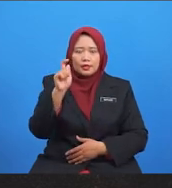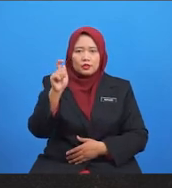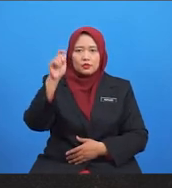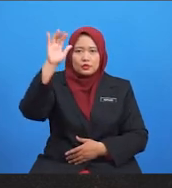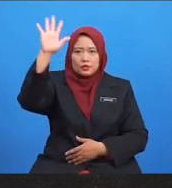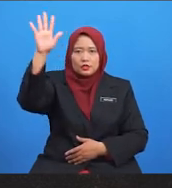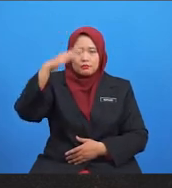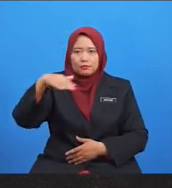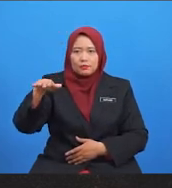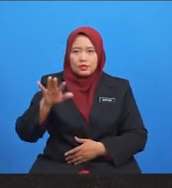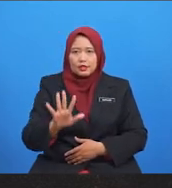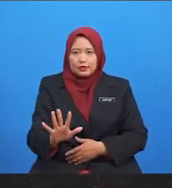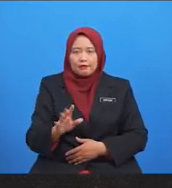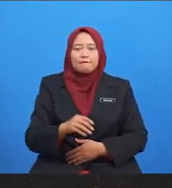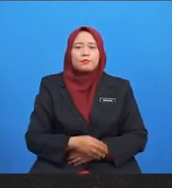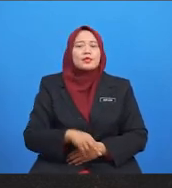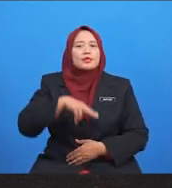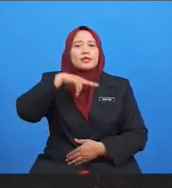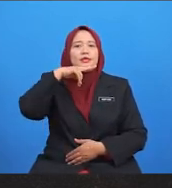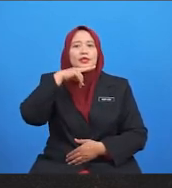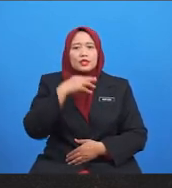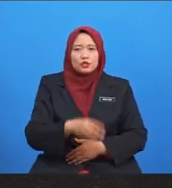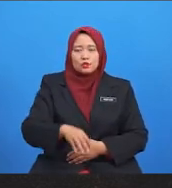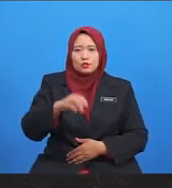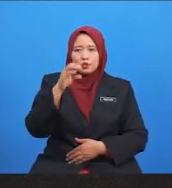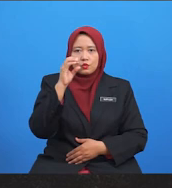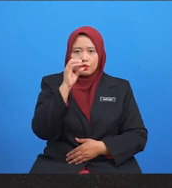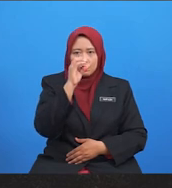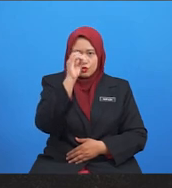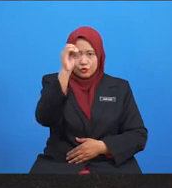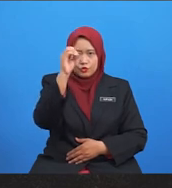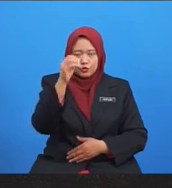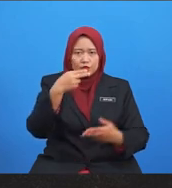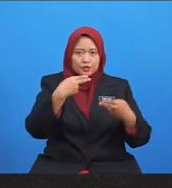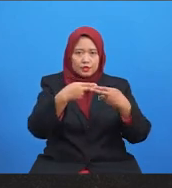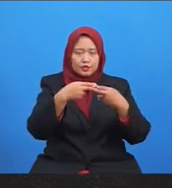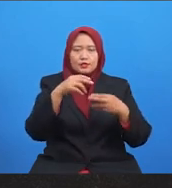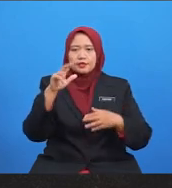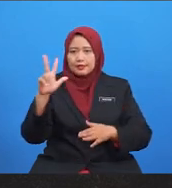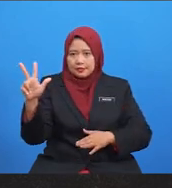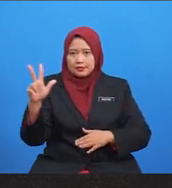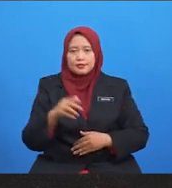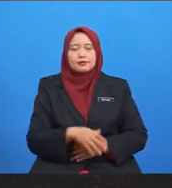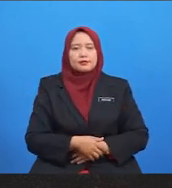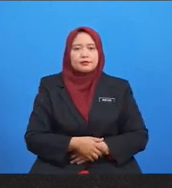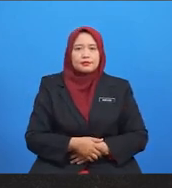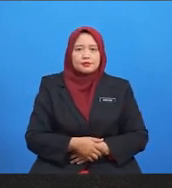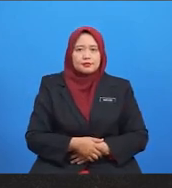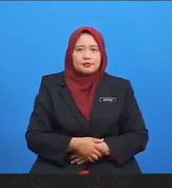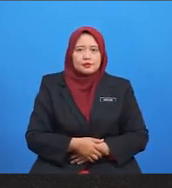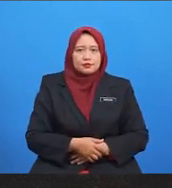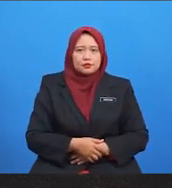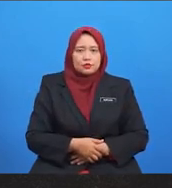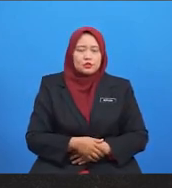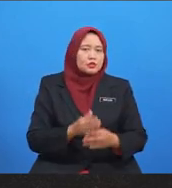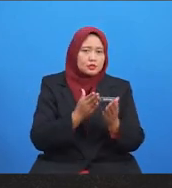per 4 tambah X kuasa 5 per 5. Had dari 0 hingga